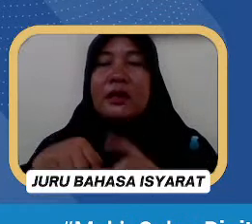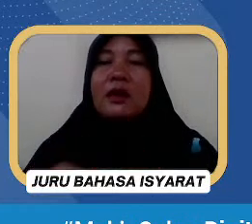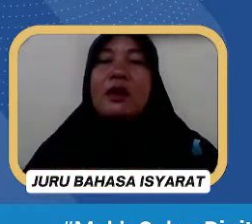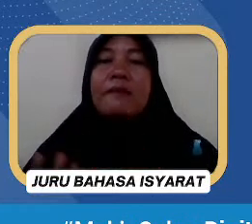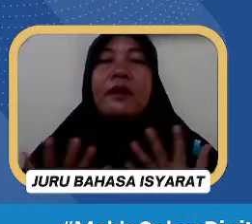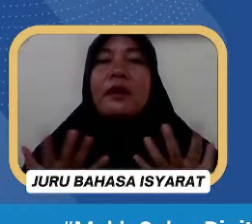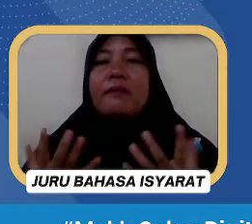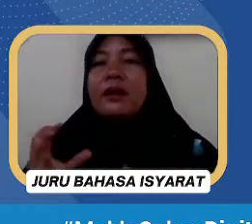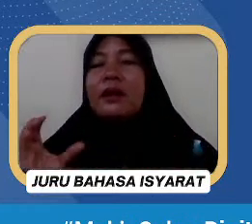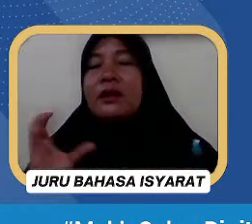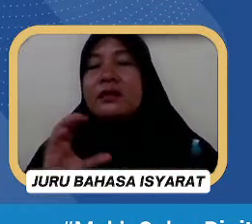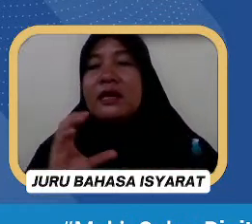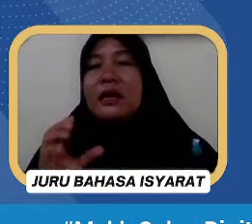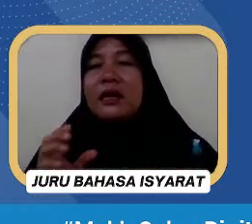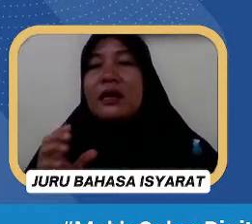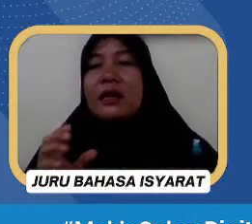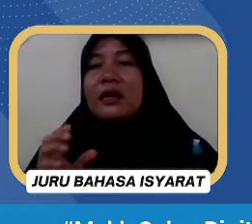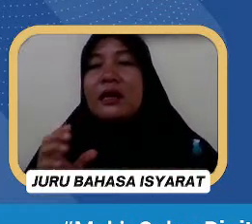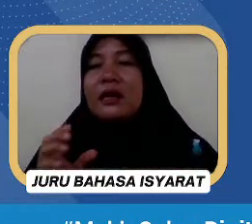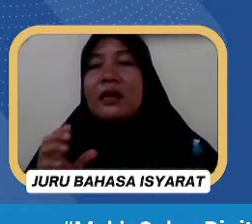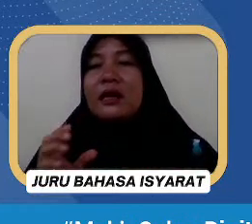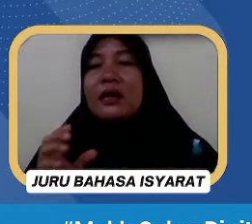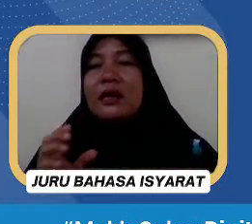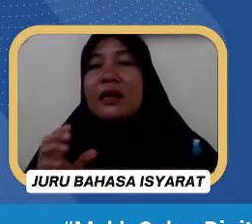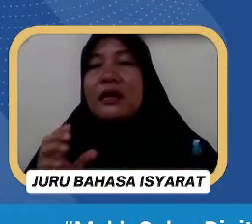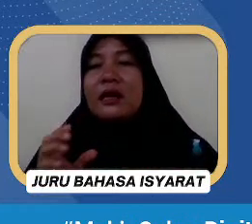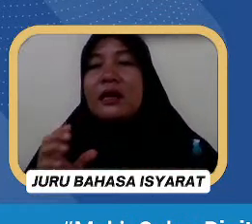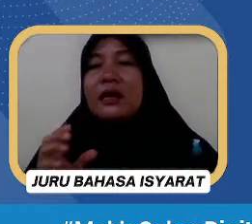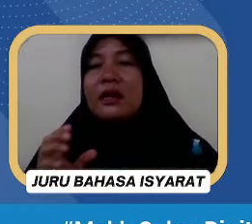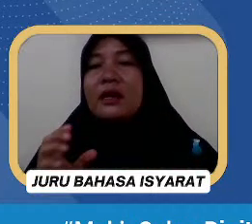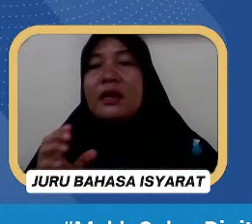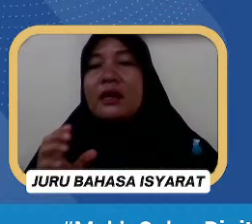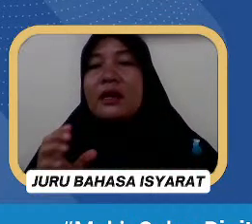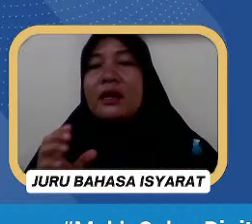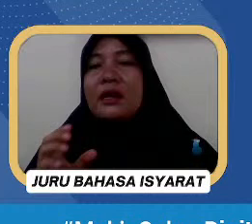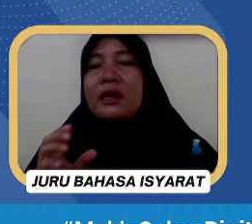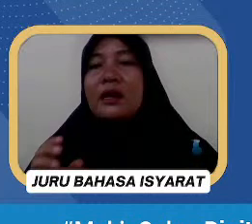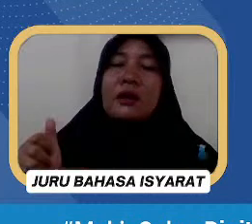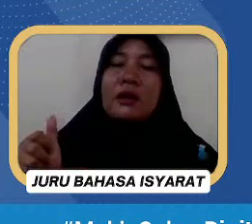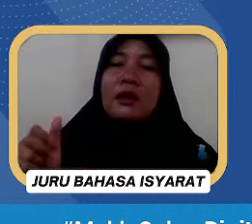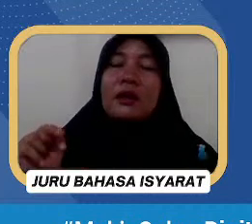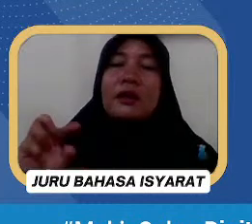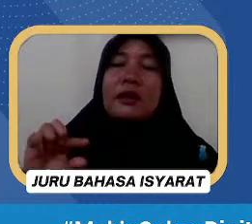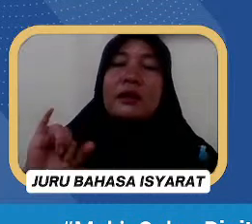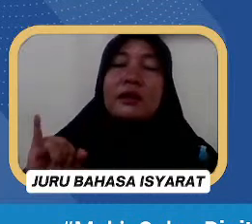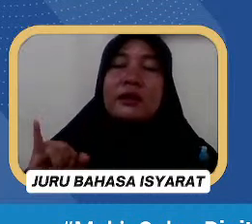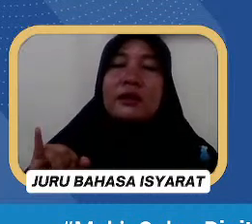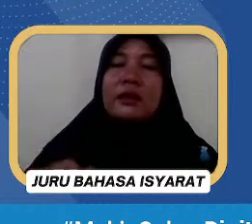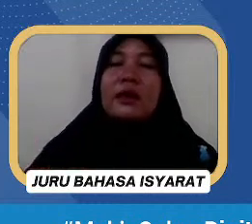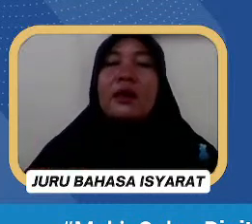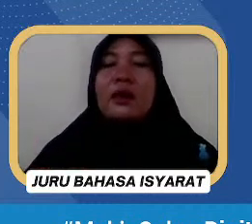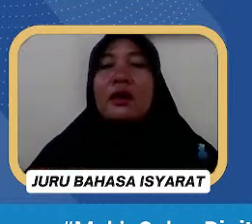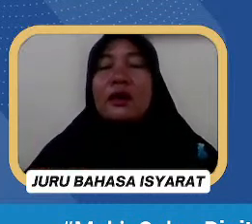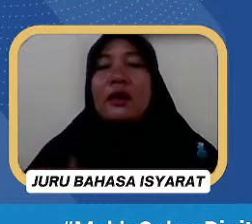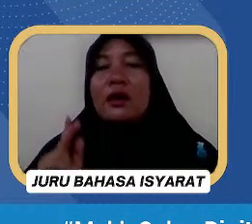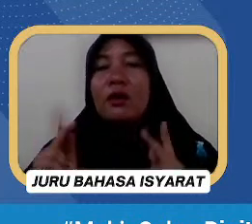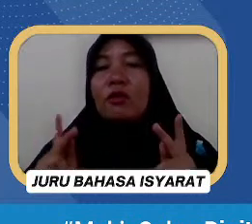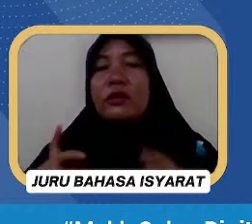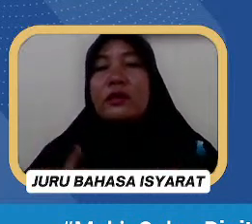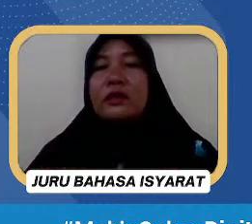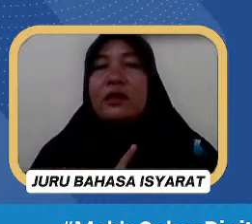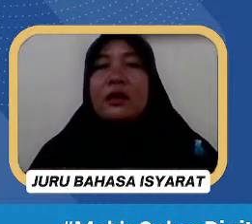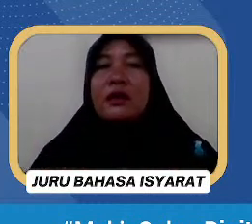dari berbagai budaya di dunia ketika berada di dalam dunia digital? Lalu, bagaimana